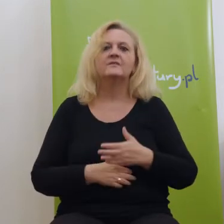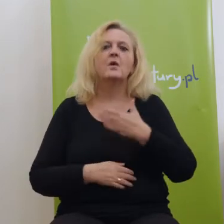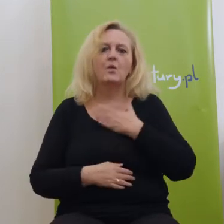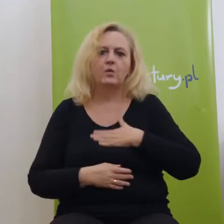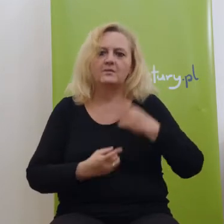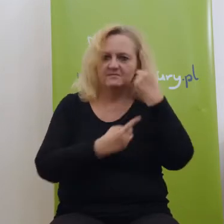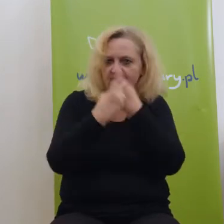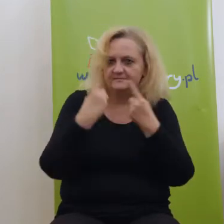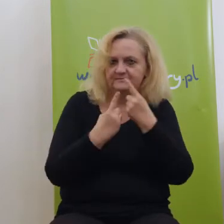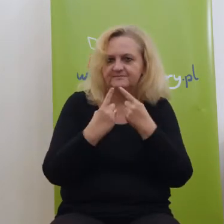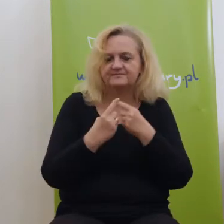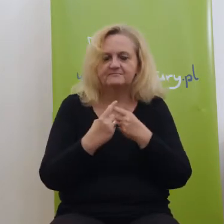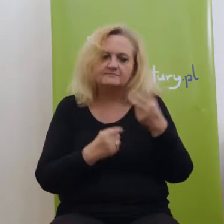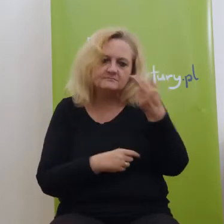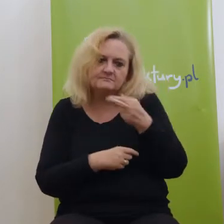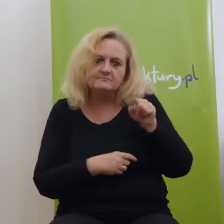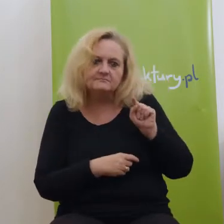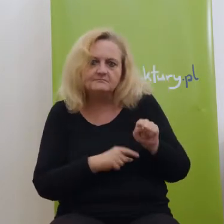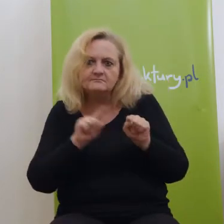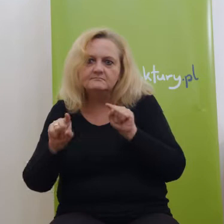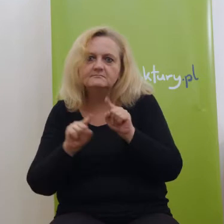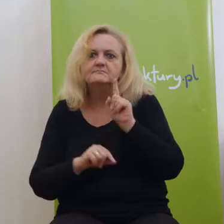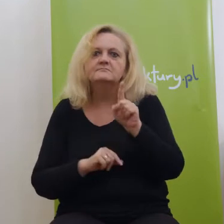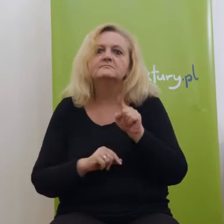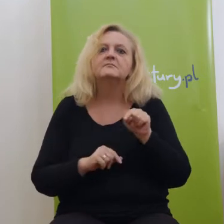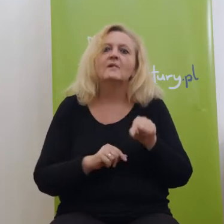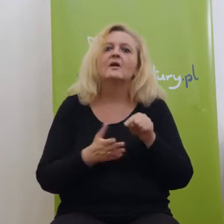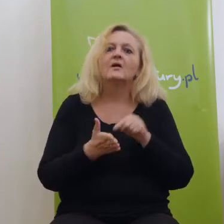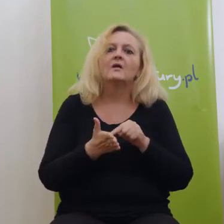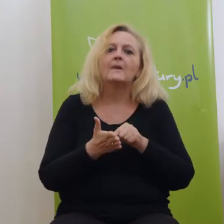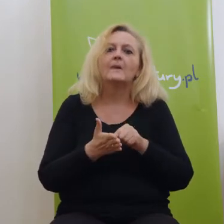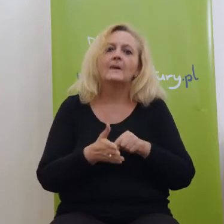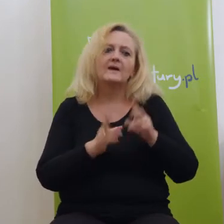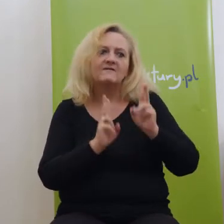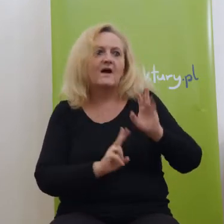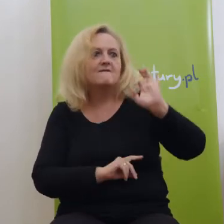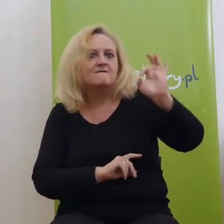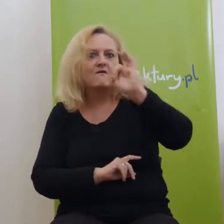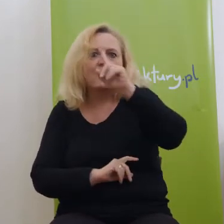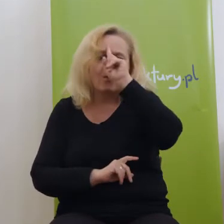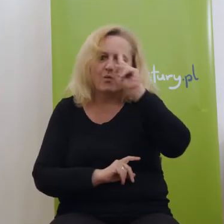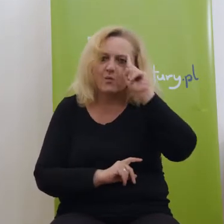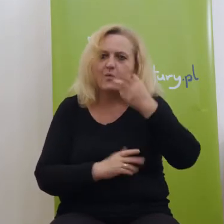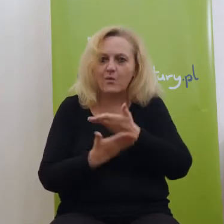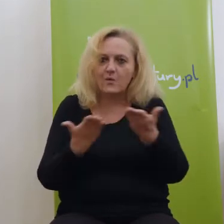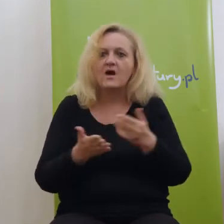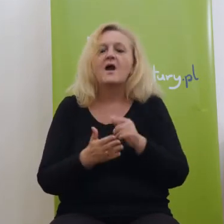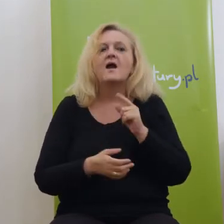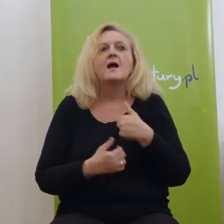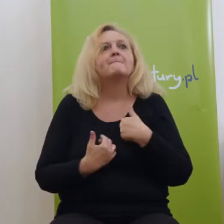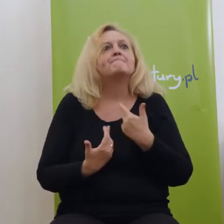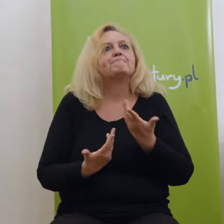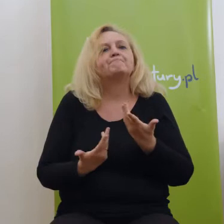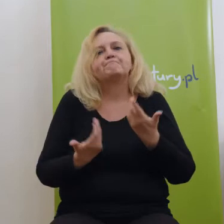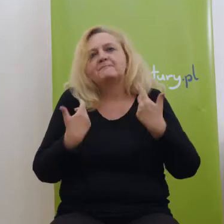myśleć o przedmiotach jako o przynależących właśnie do konkretnych ludzi. Lubię, nie chciałabym, żeby